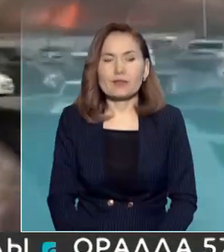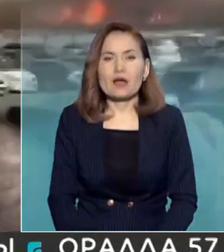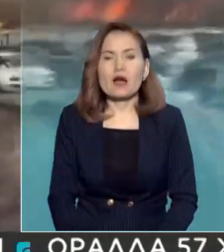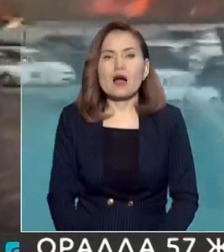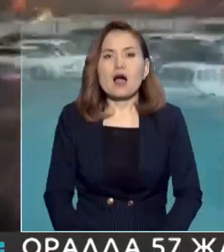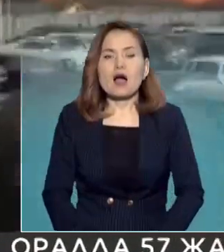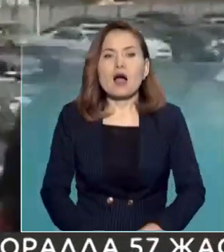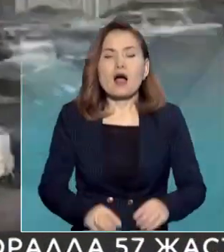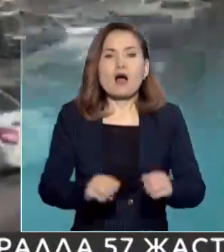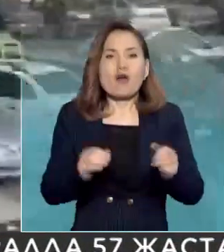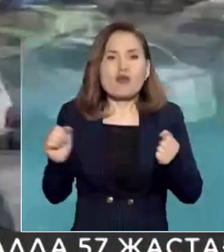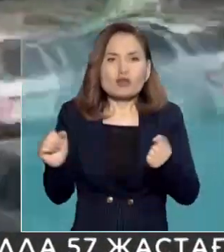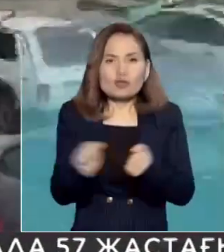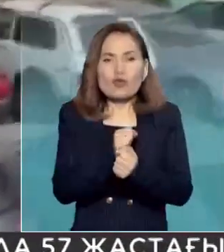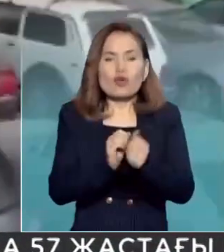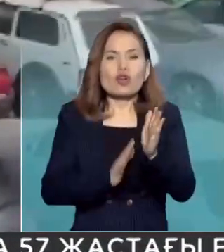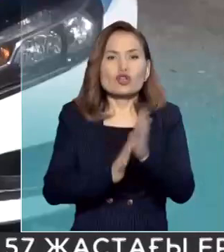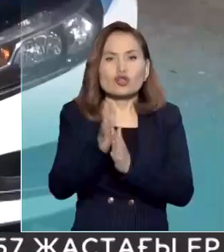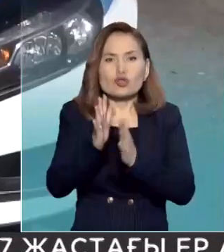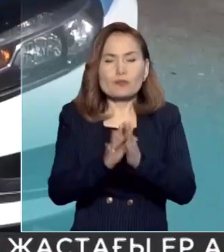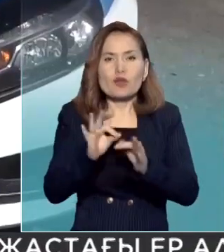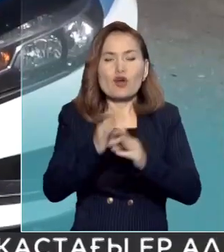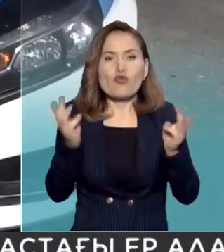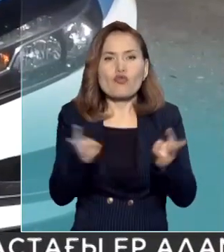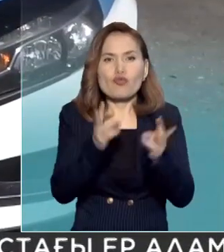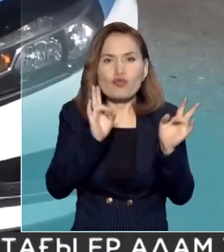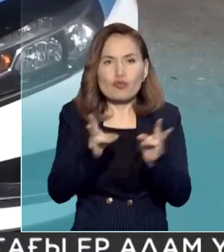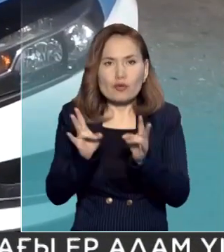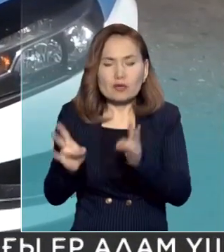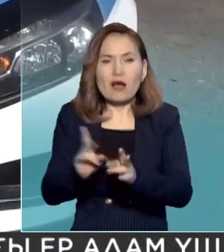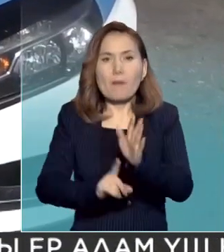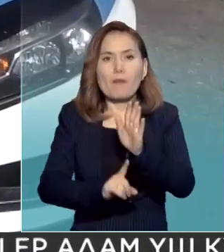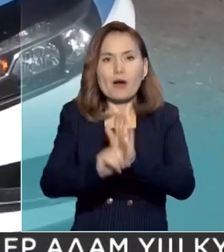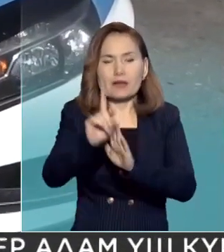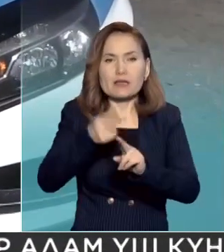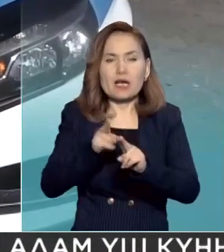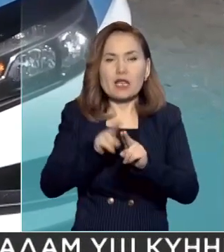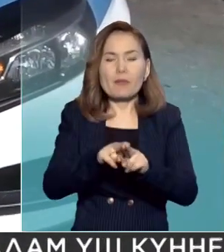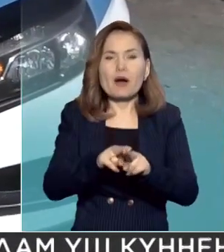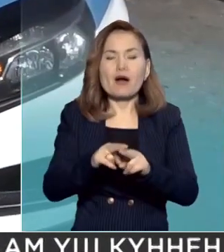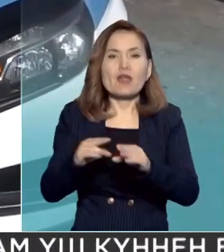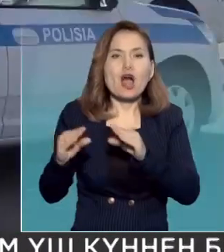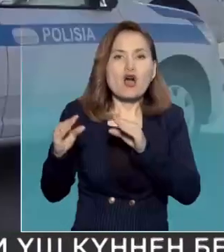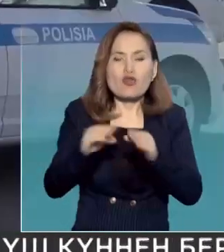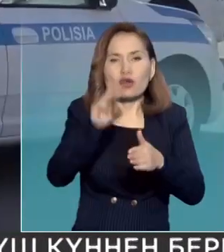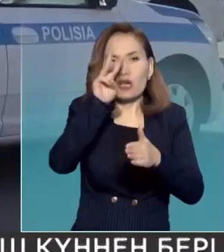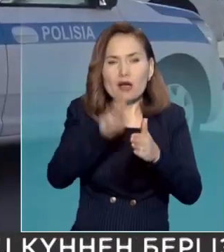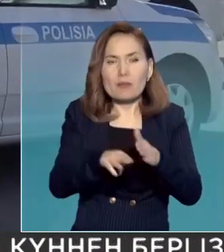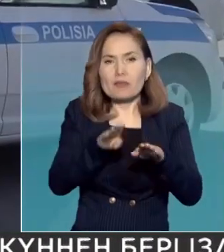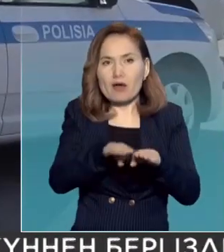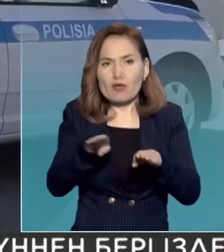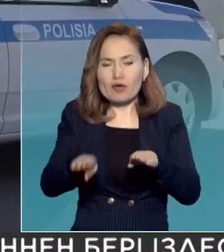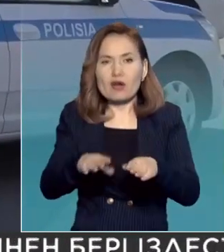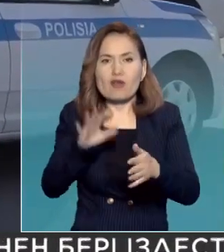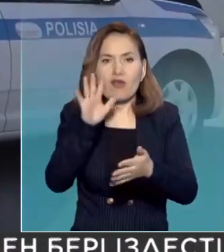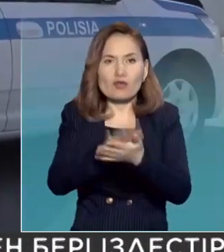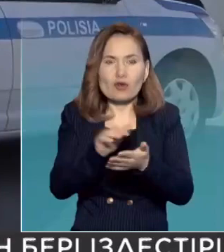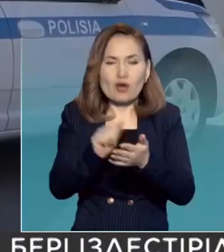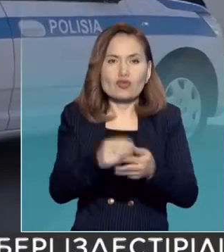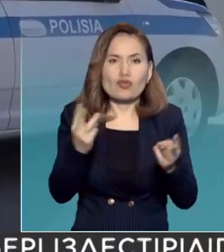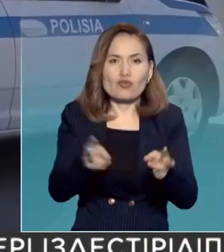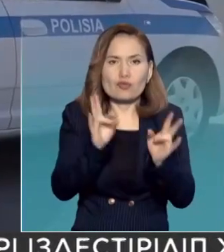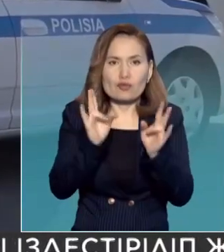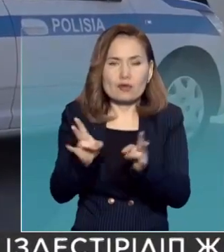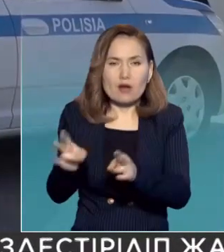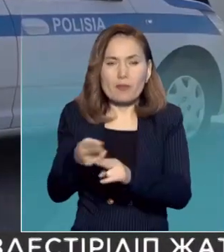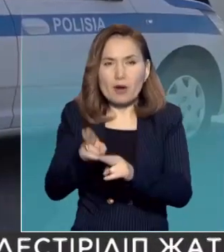Қамыстан шыққан өрт автотұраққа жетті. Бүгін нысанның алдына жиналған көлік иелері есікті ашуды талап еткенімен, қалалық әкімдік өкілдері